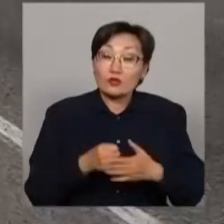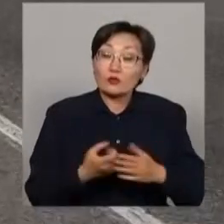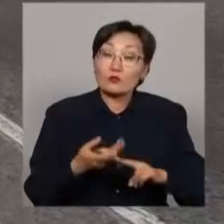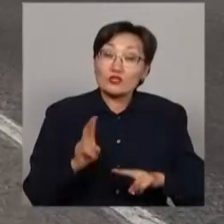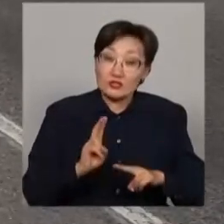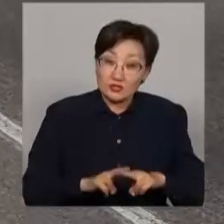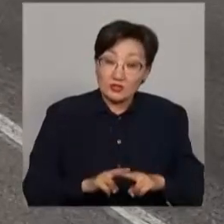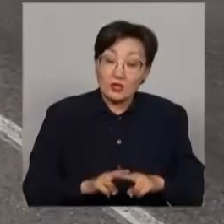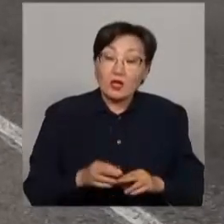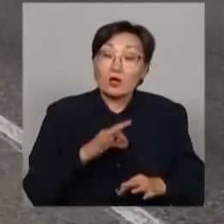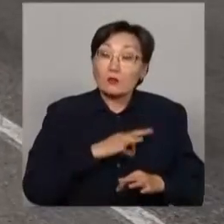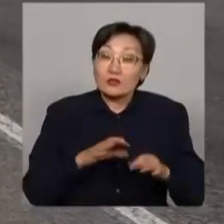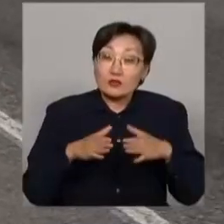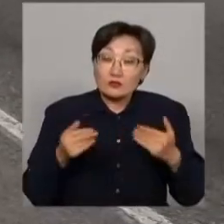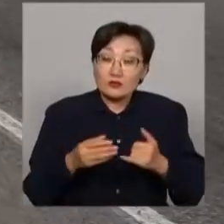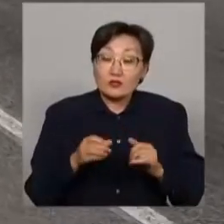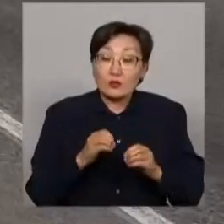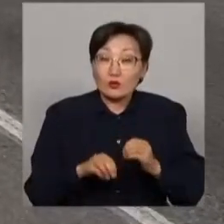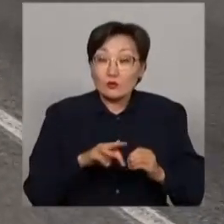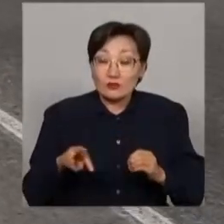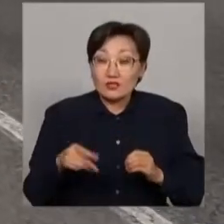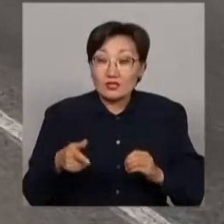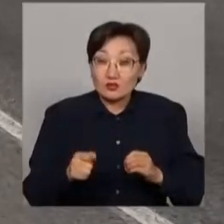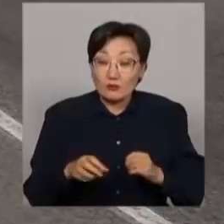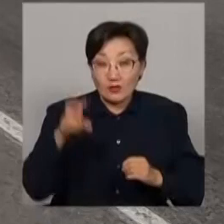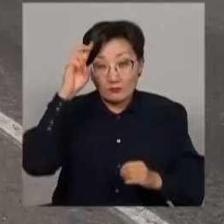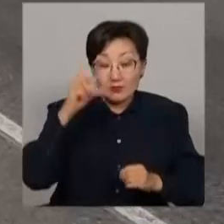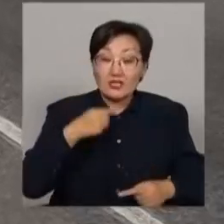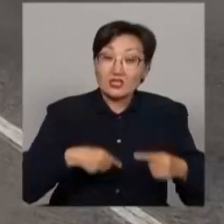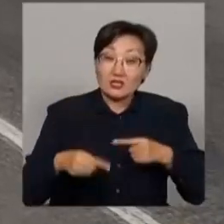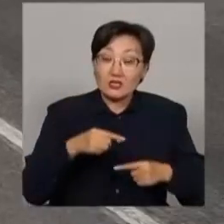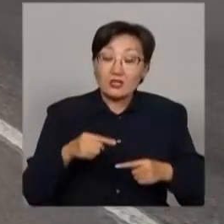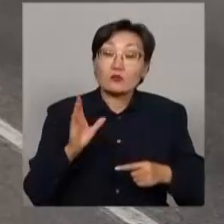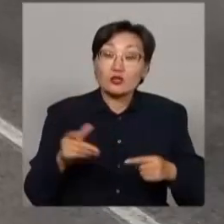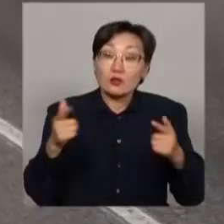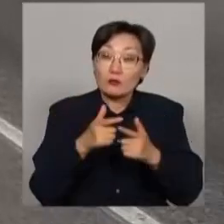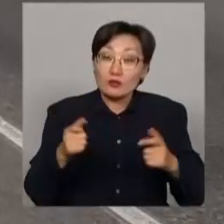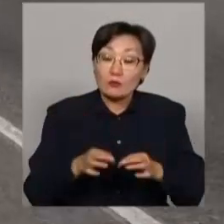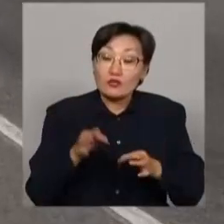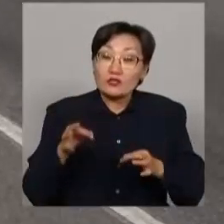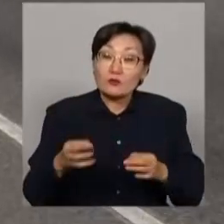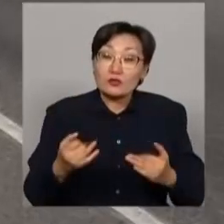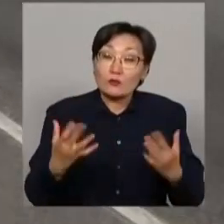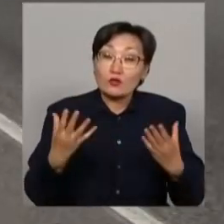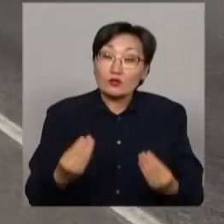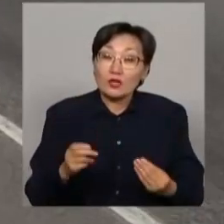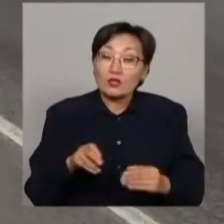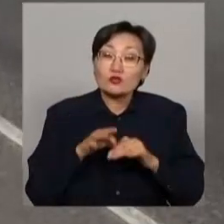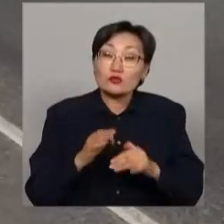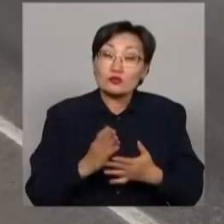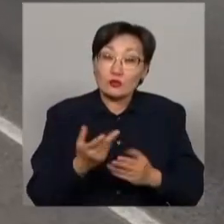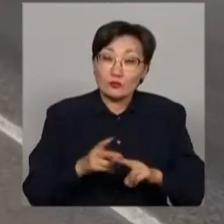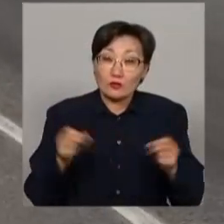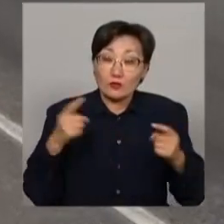дейін пайдаланылмай жатқан 10 миллион гектар жер мемлекетке қайтарылады деп мәлімдеді. Ал енді бұл өңірлерде бүгінде қалай іске асырылып жатыр? Осыны